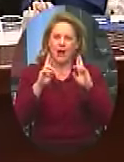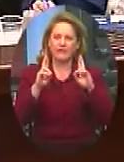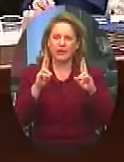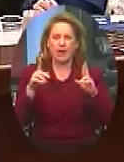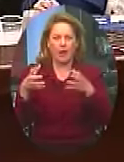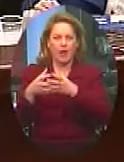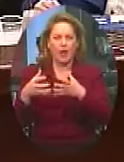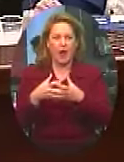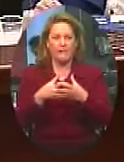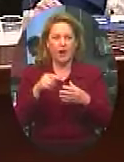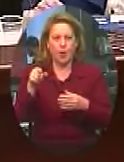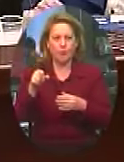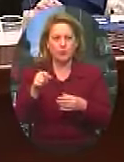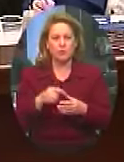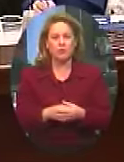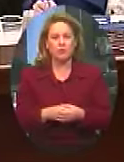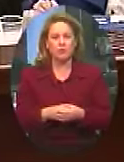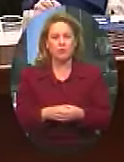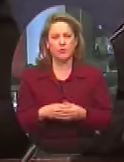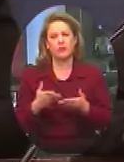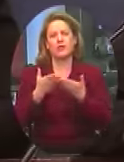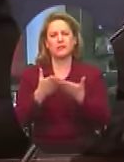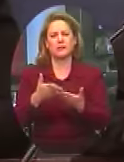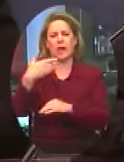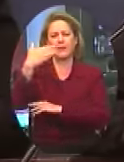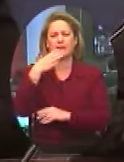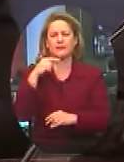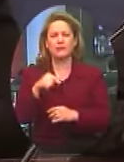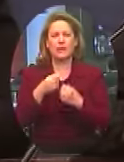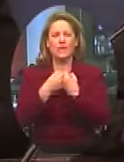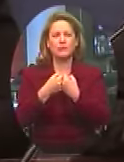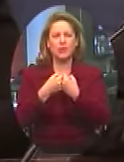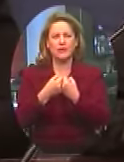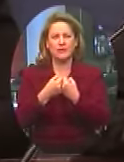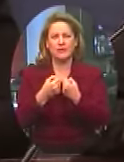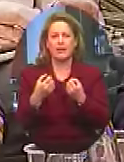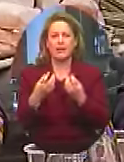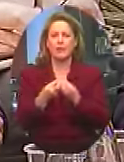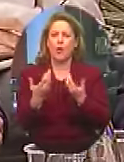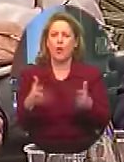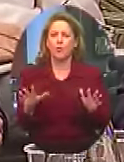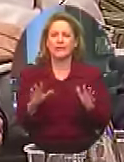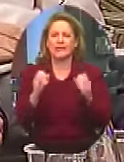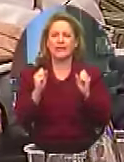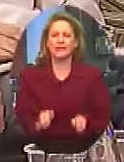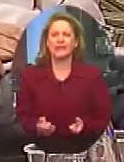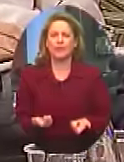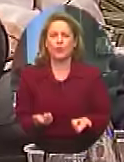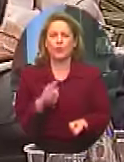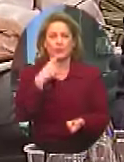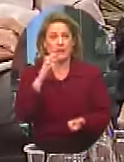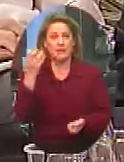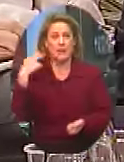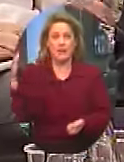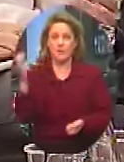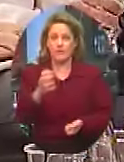דווקא יסייע למדינת ישראל להתמודד אל מול חוסר היציבות הגיאופוליטי? יכול להיות שאם כבר היו ממנים ממונה על הגבלים